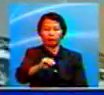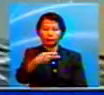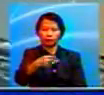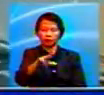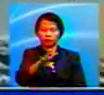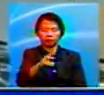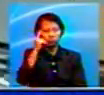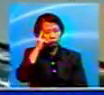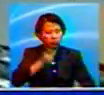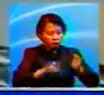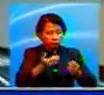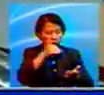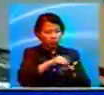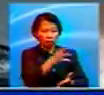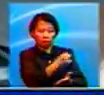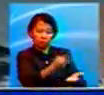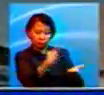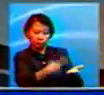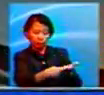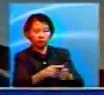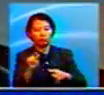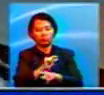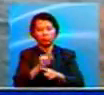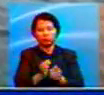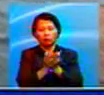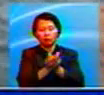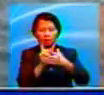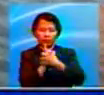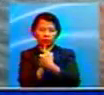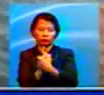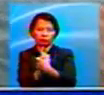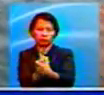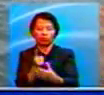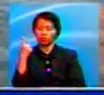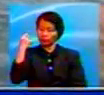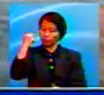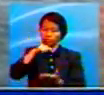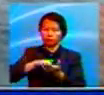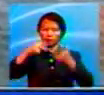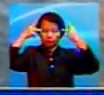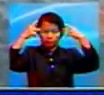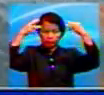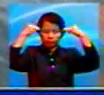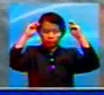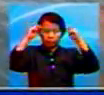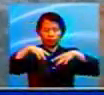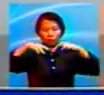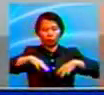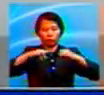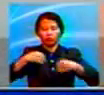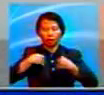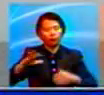MH370 menimbang semula dan berbincang tentang penggunaan kapal selam. Baru-baru ini juga Perdana Menteri Australia Tony Abbott